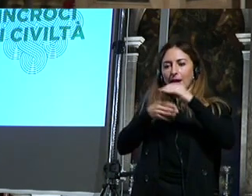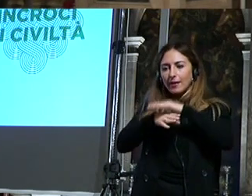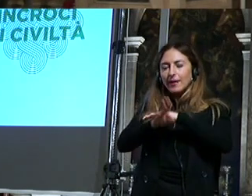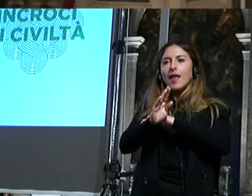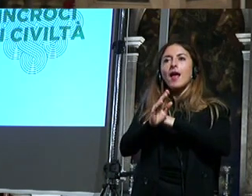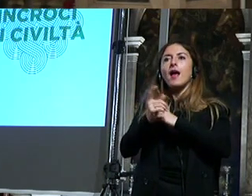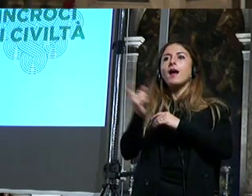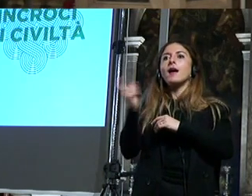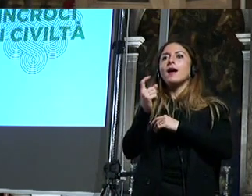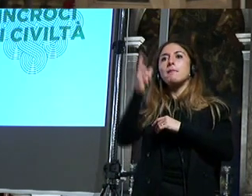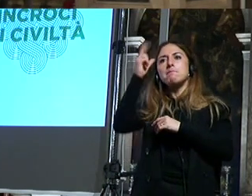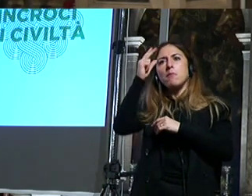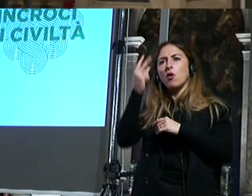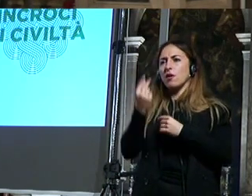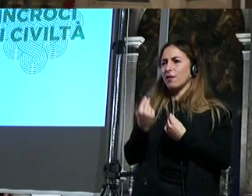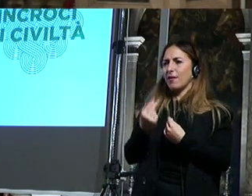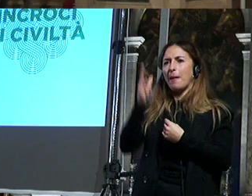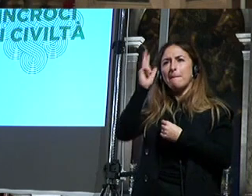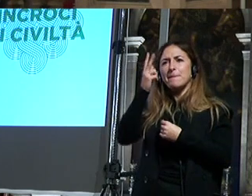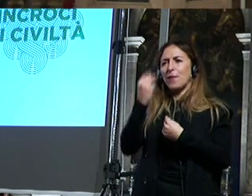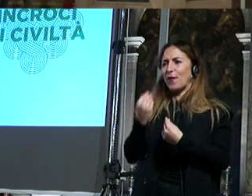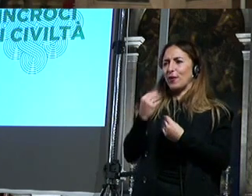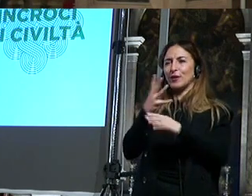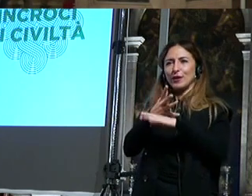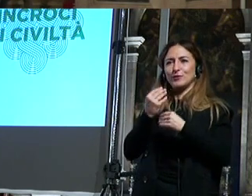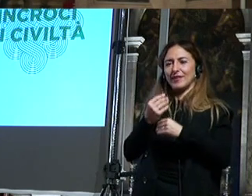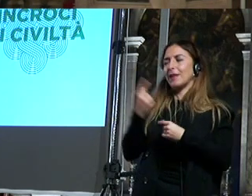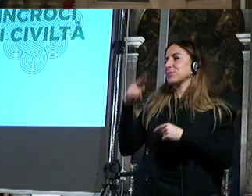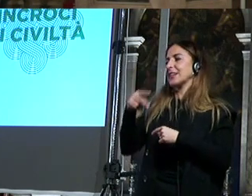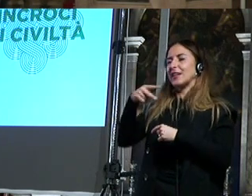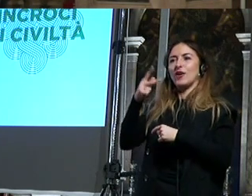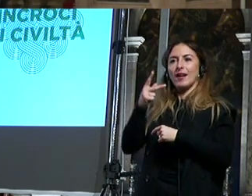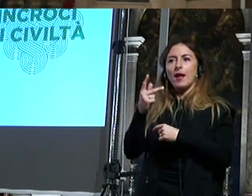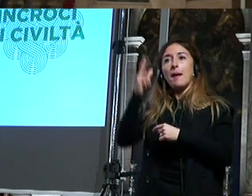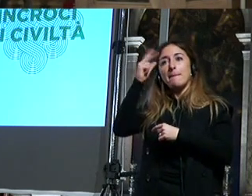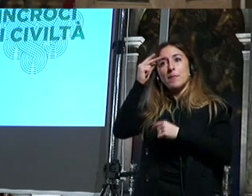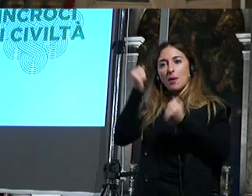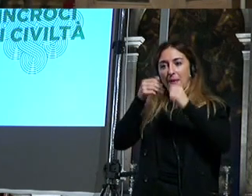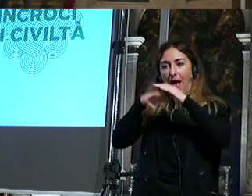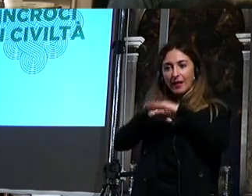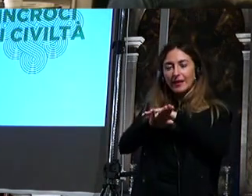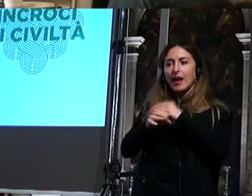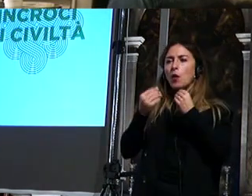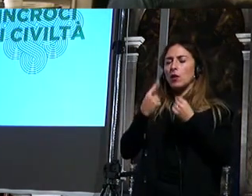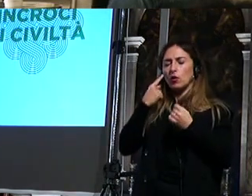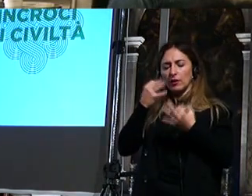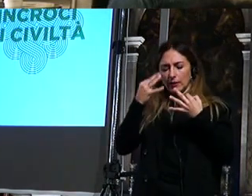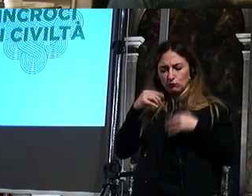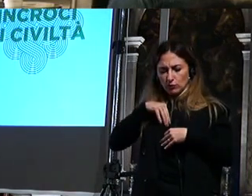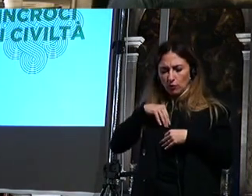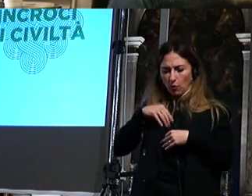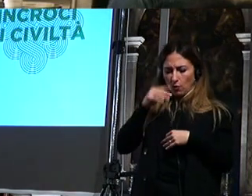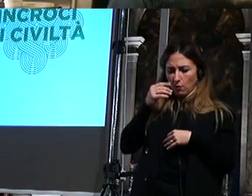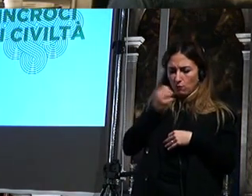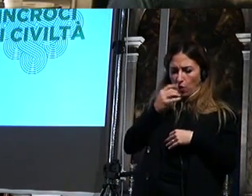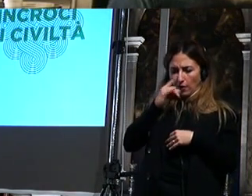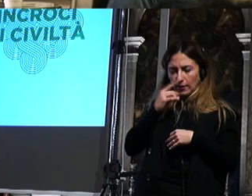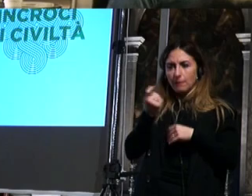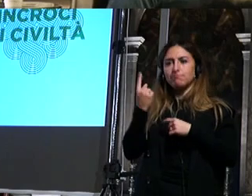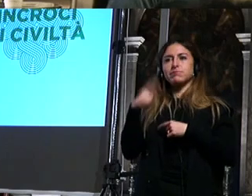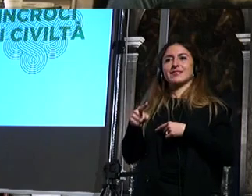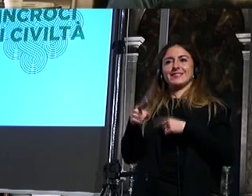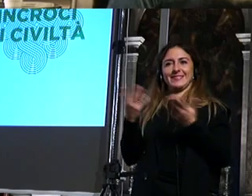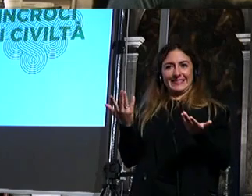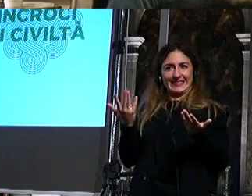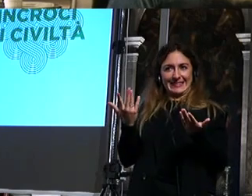pollo sotto la macchina, e questa è Nicole Kraus, il pollo sotto la macchina mentre stai decidendo se sei buono o cattivo. Ecco,